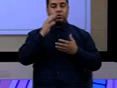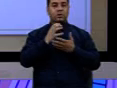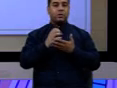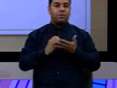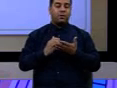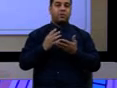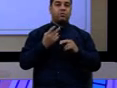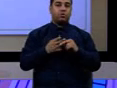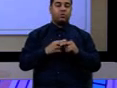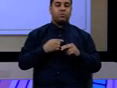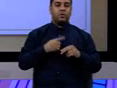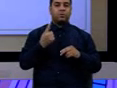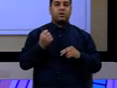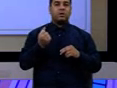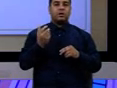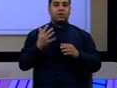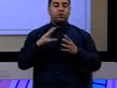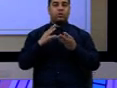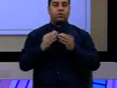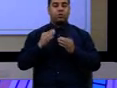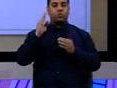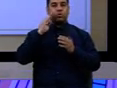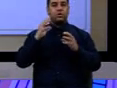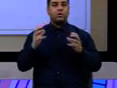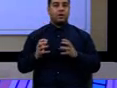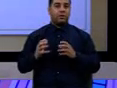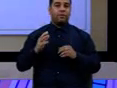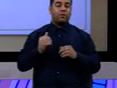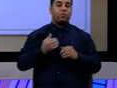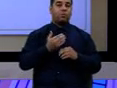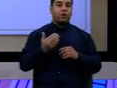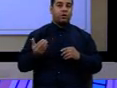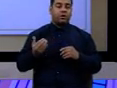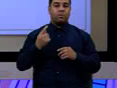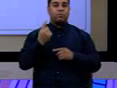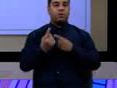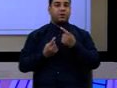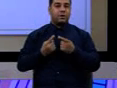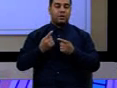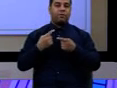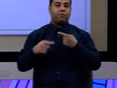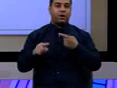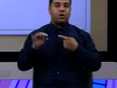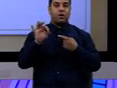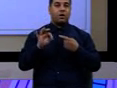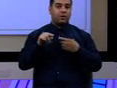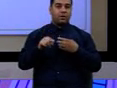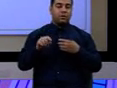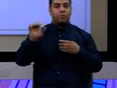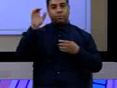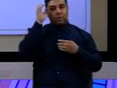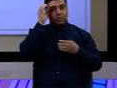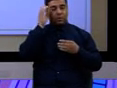havzasi. Biz bir qator suv havzalarining nomlari, ularning bir-biridan farqi